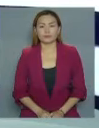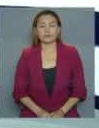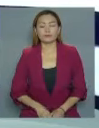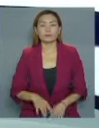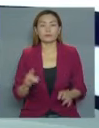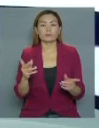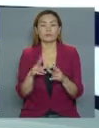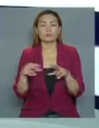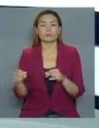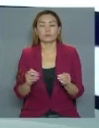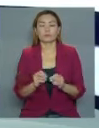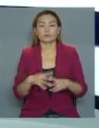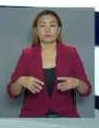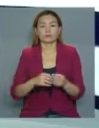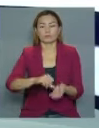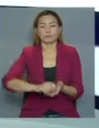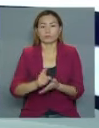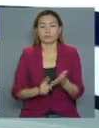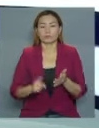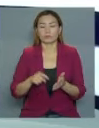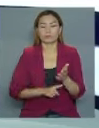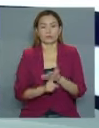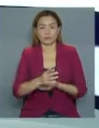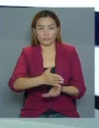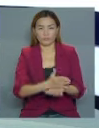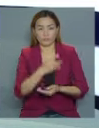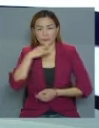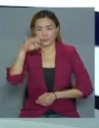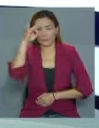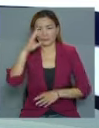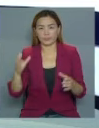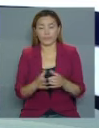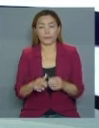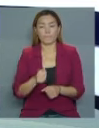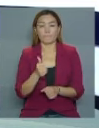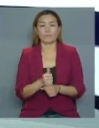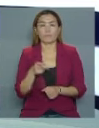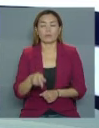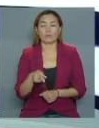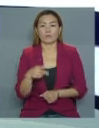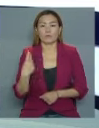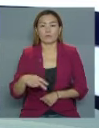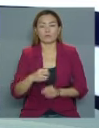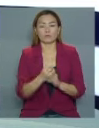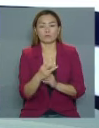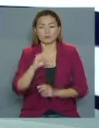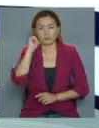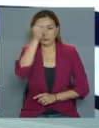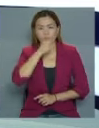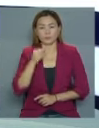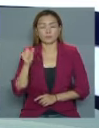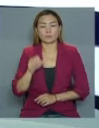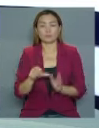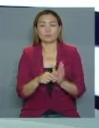Мерейлі отбасы ұлттық байқауына өтініштер қабылдау басталды. Қазақстан Республикасы президентінің 2013 жылғы